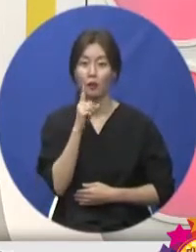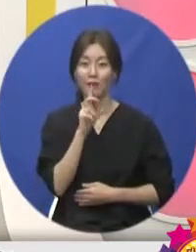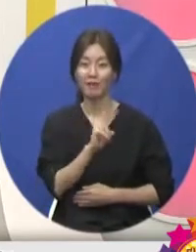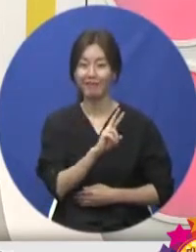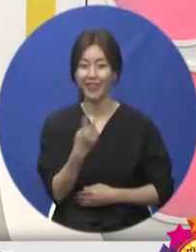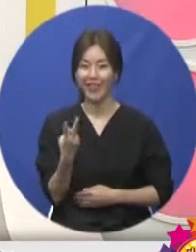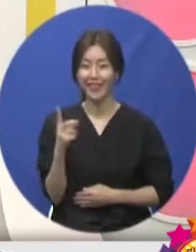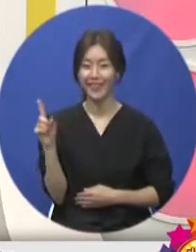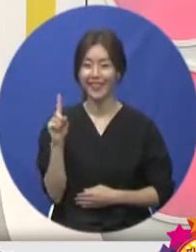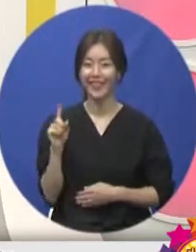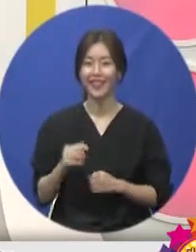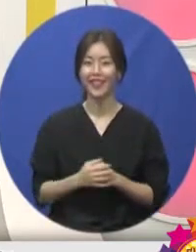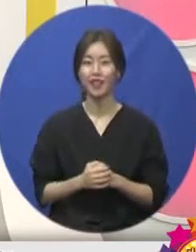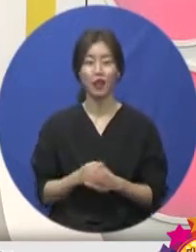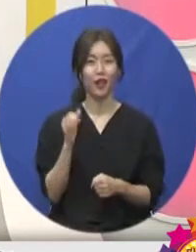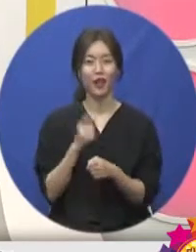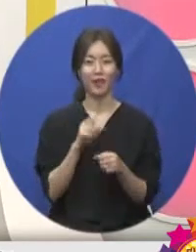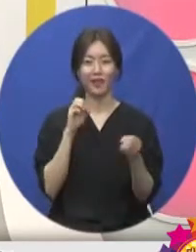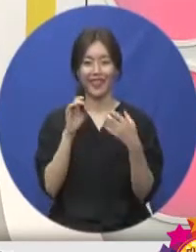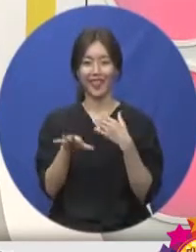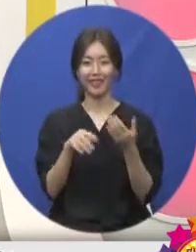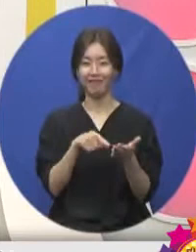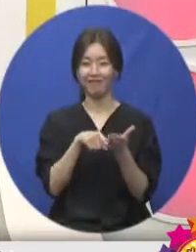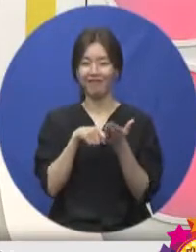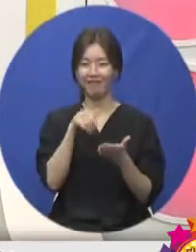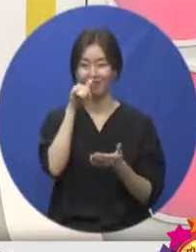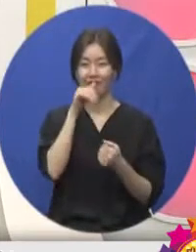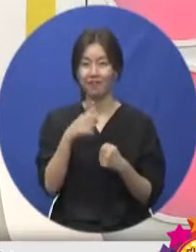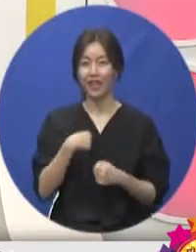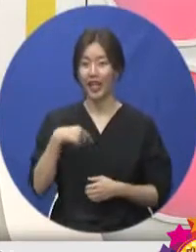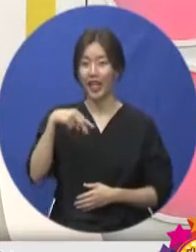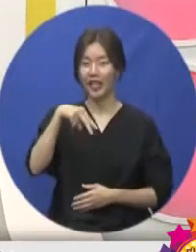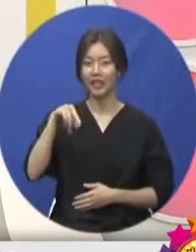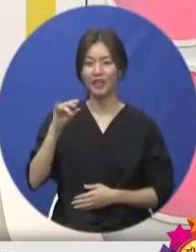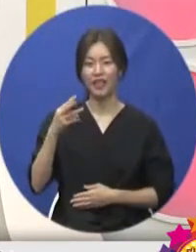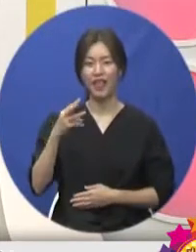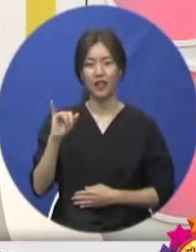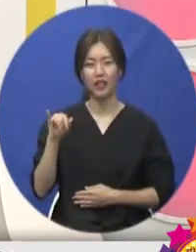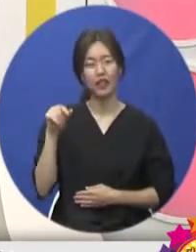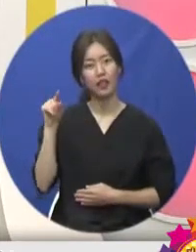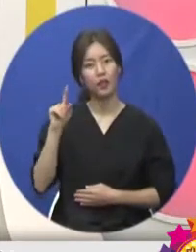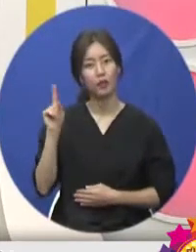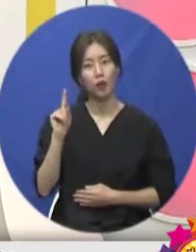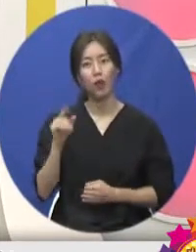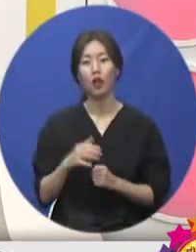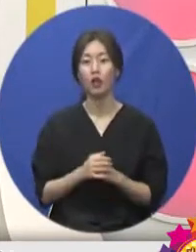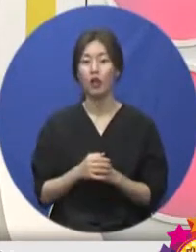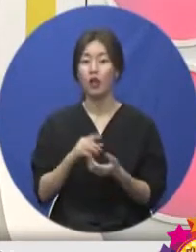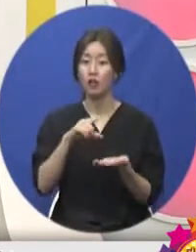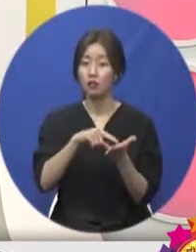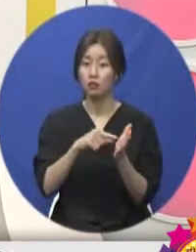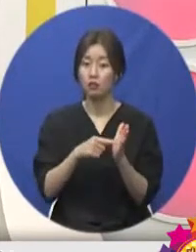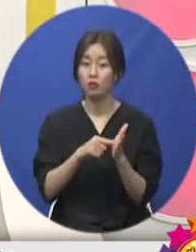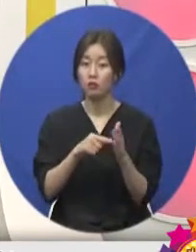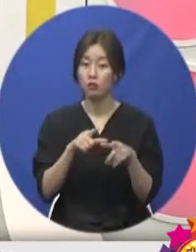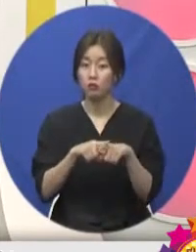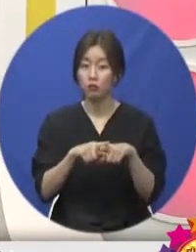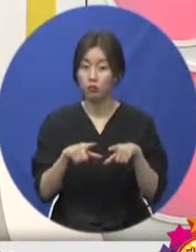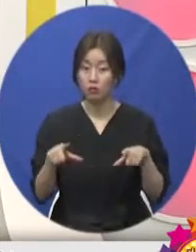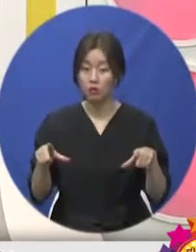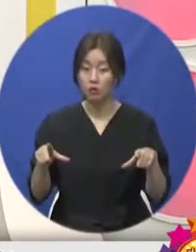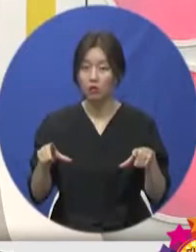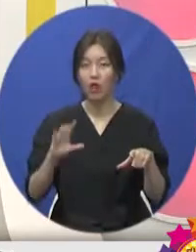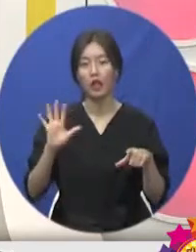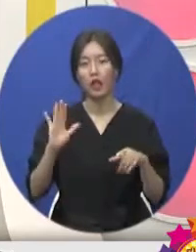하면 무엇일까요? 답이 나와 있네, 문제가. 제가 세리삐따를 이상하게 읽나? 이것은 분량이나